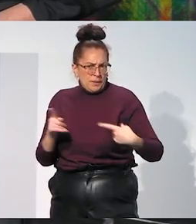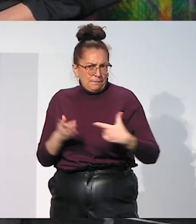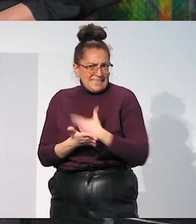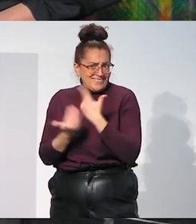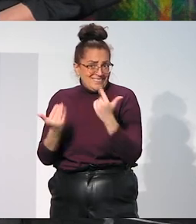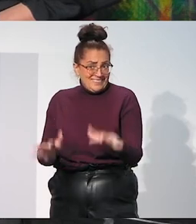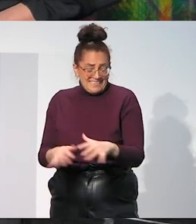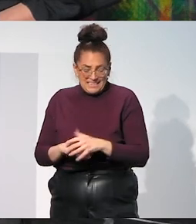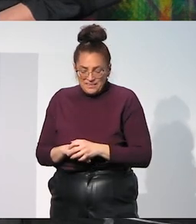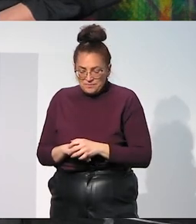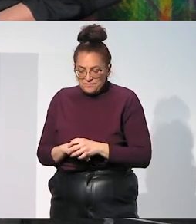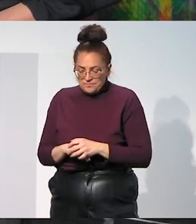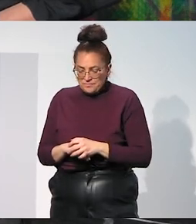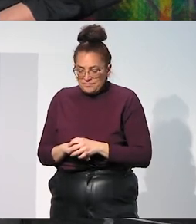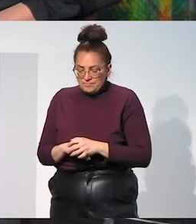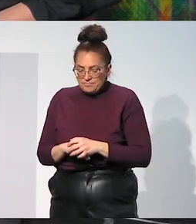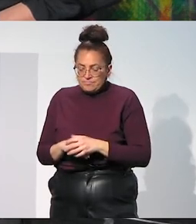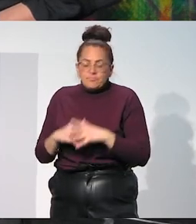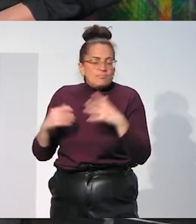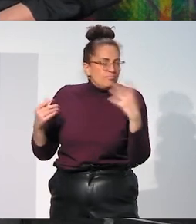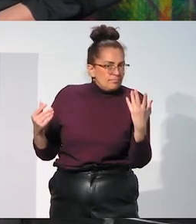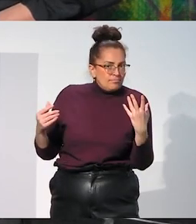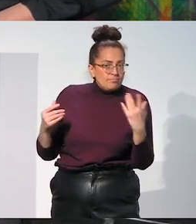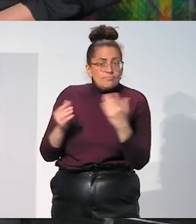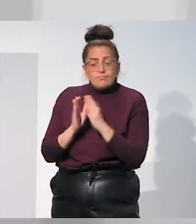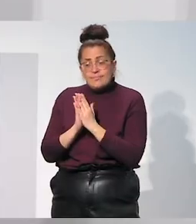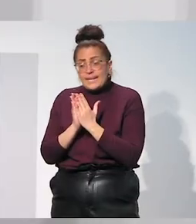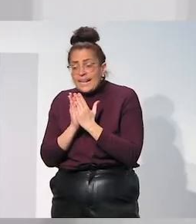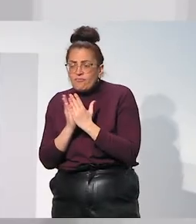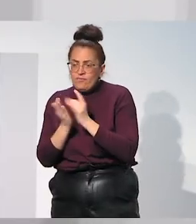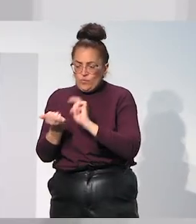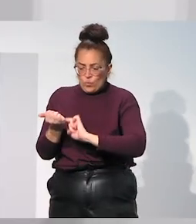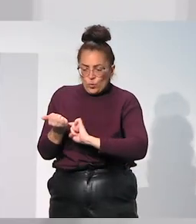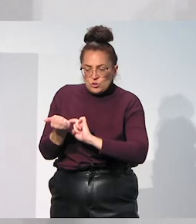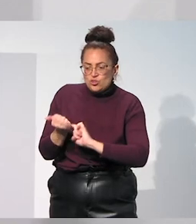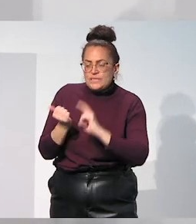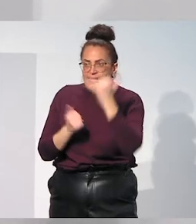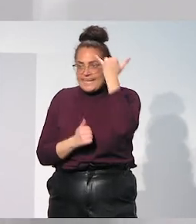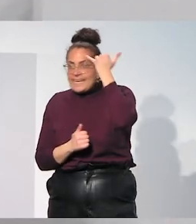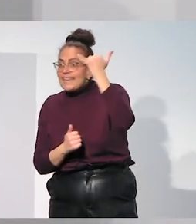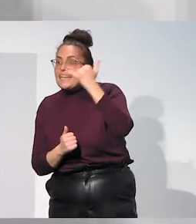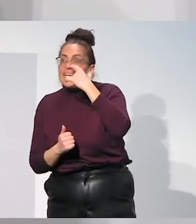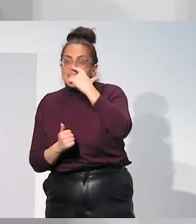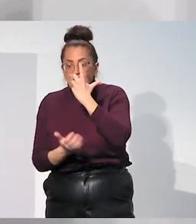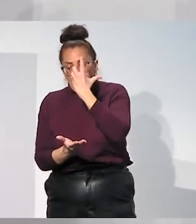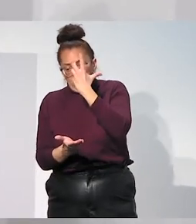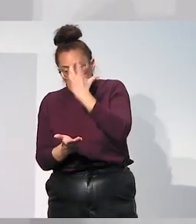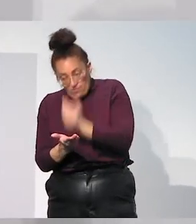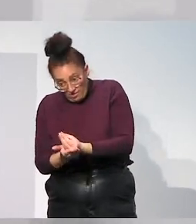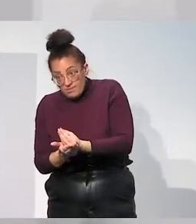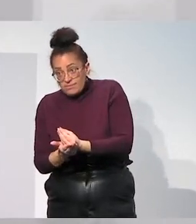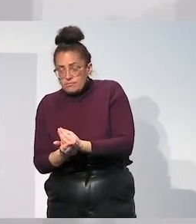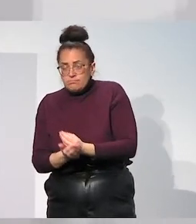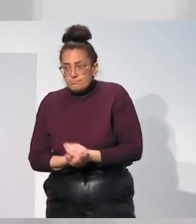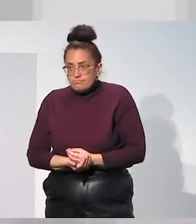que cette matière-là soit épuisée. Elle est inépuisable.